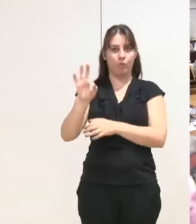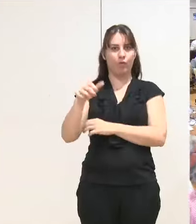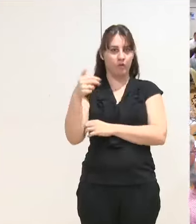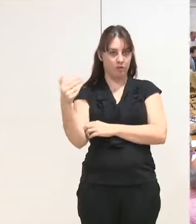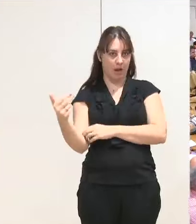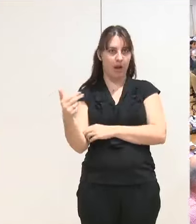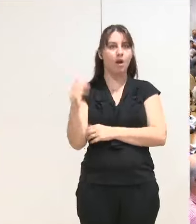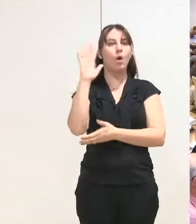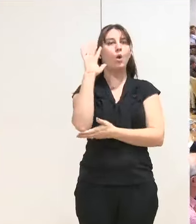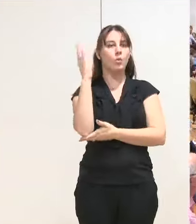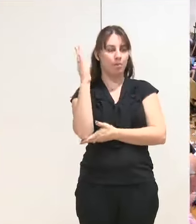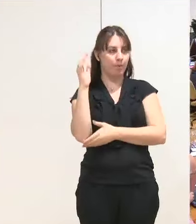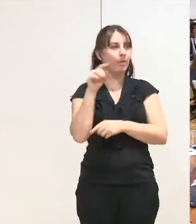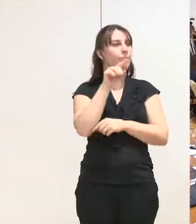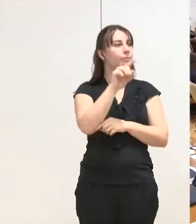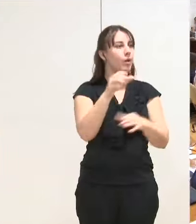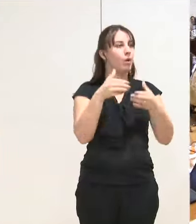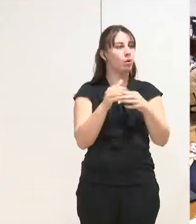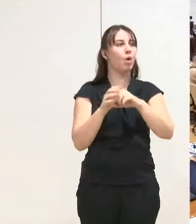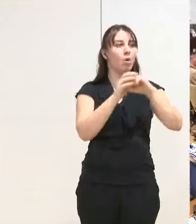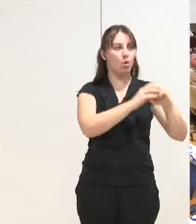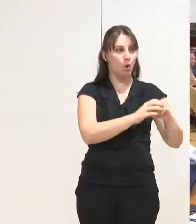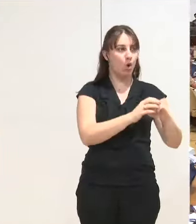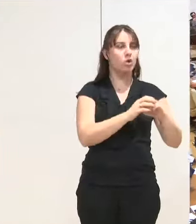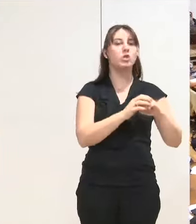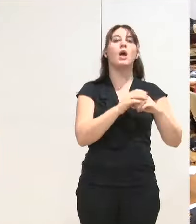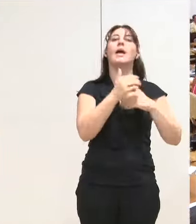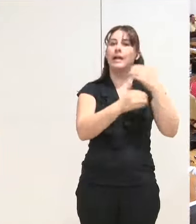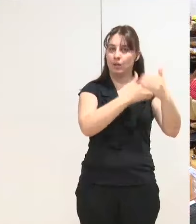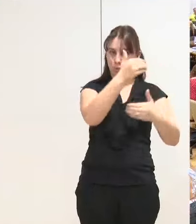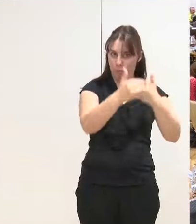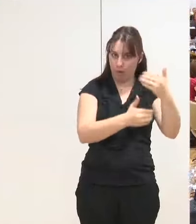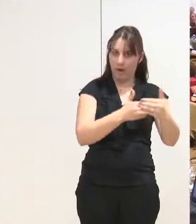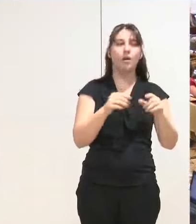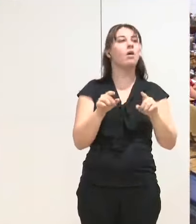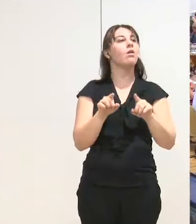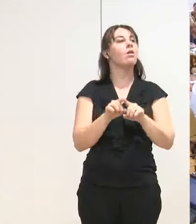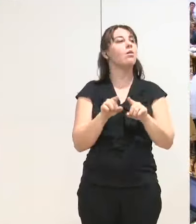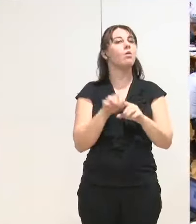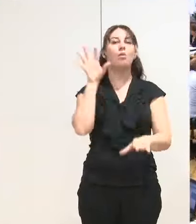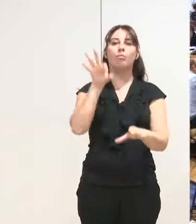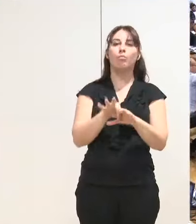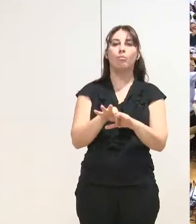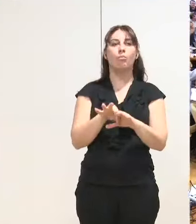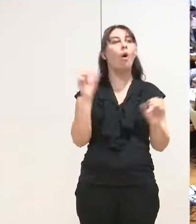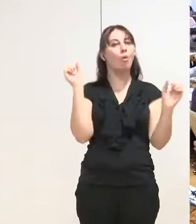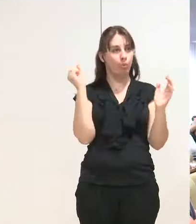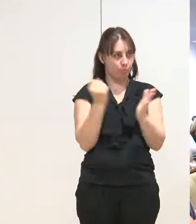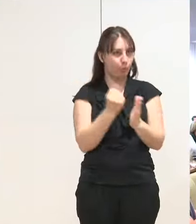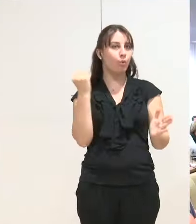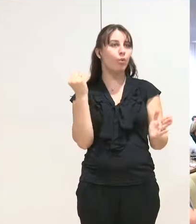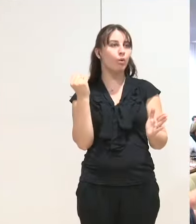le groupe de l'UMP le groupe de la gauche et du progrès et qui souhaite voter pour